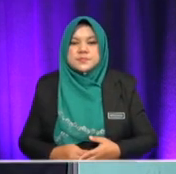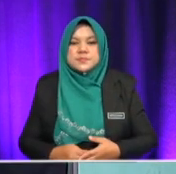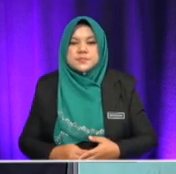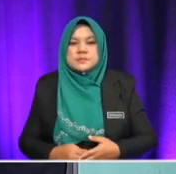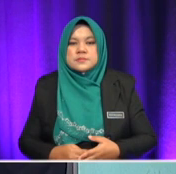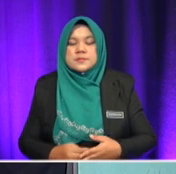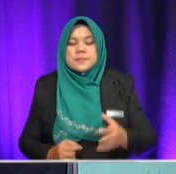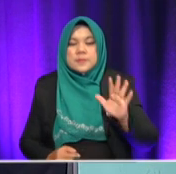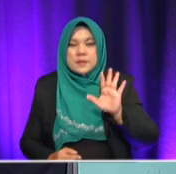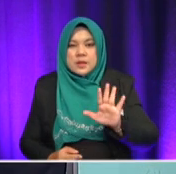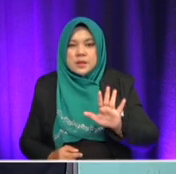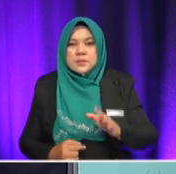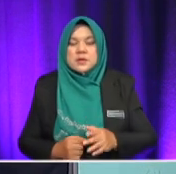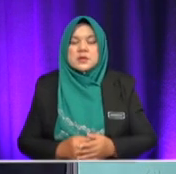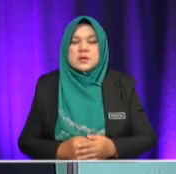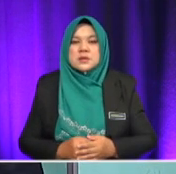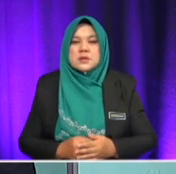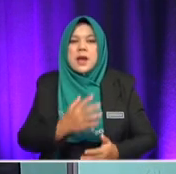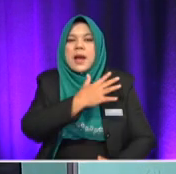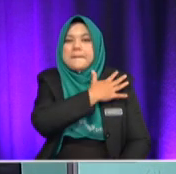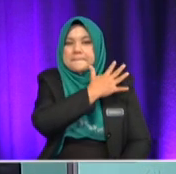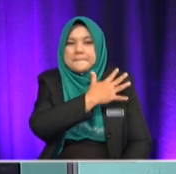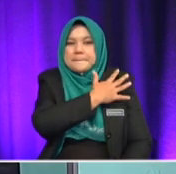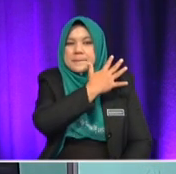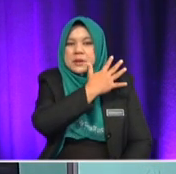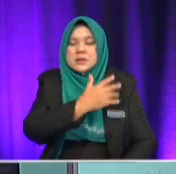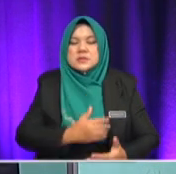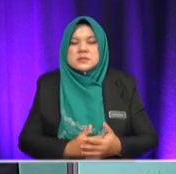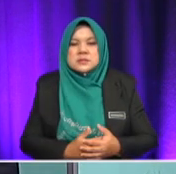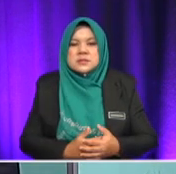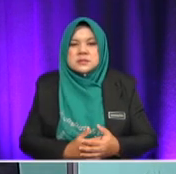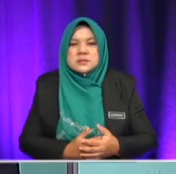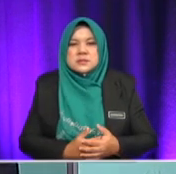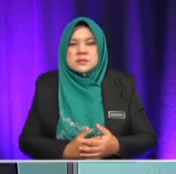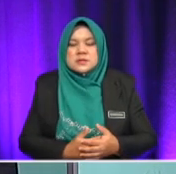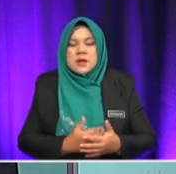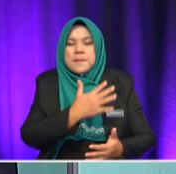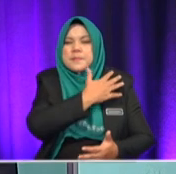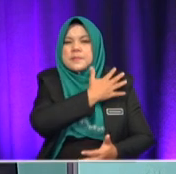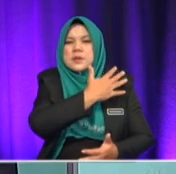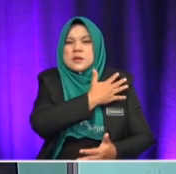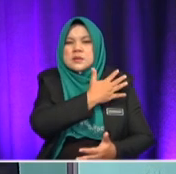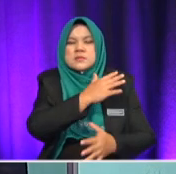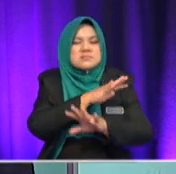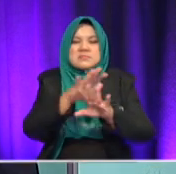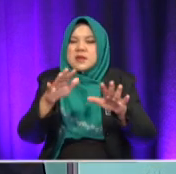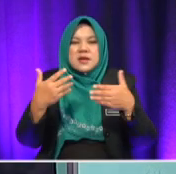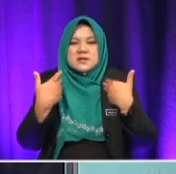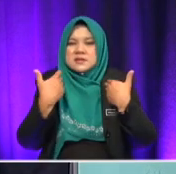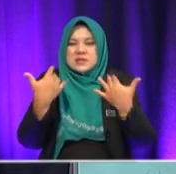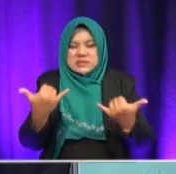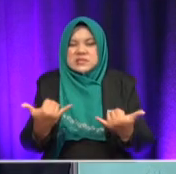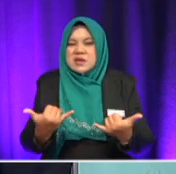yang kelima hamba ah Oke hamba begitu pernah dengar hamba nih udah tak ada zaman kita sekarang